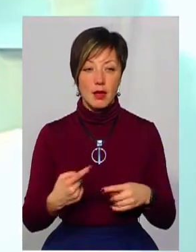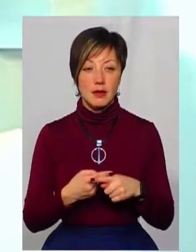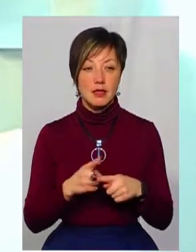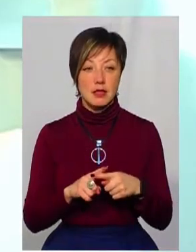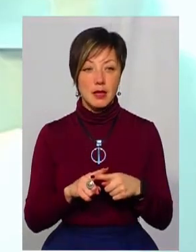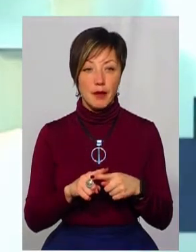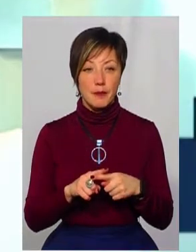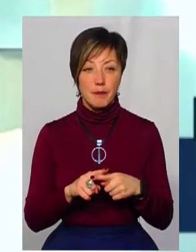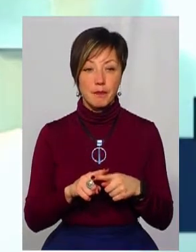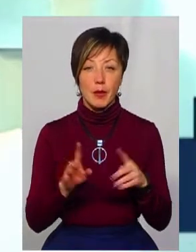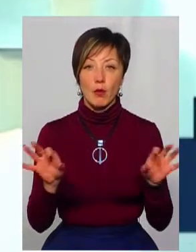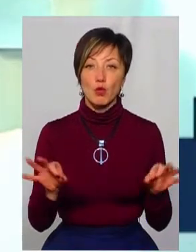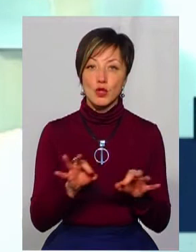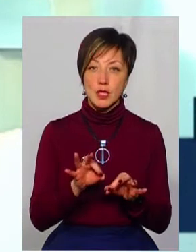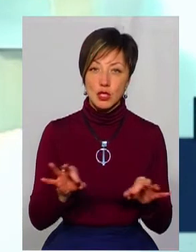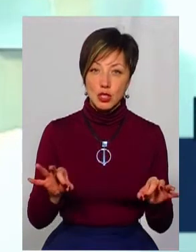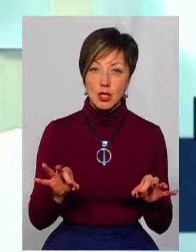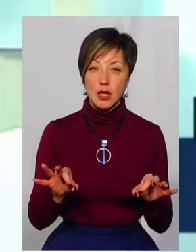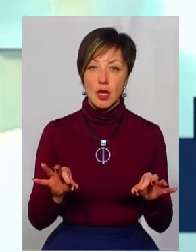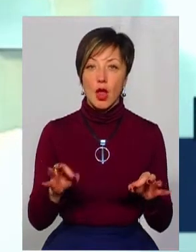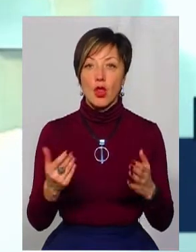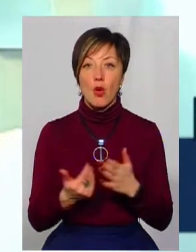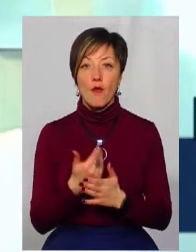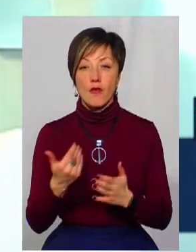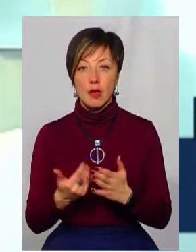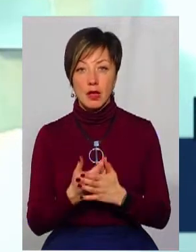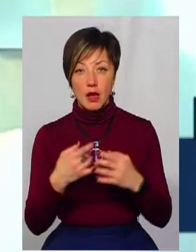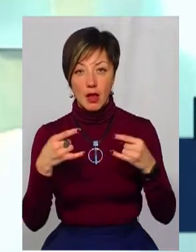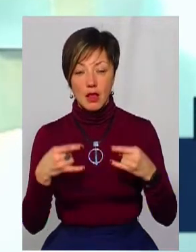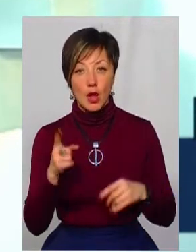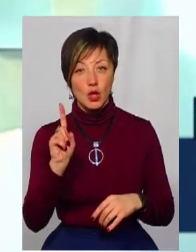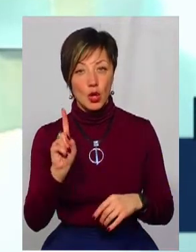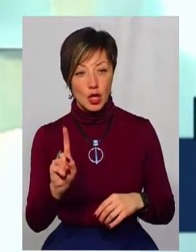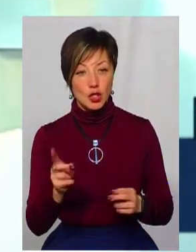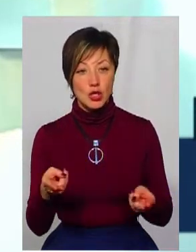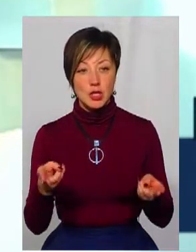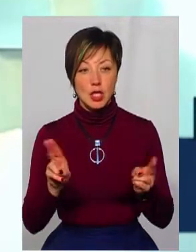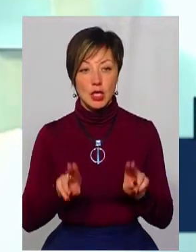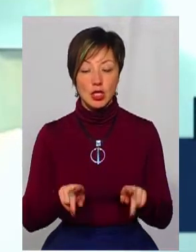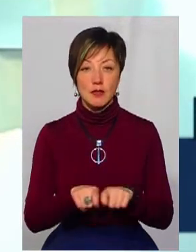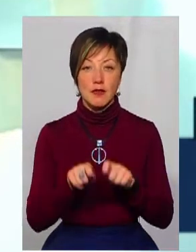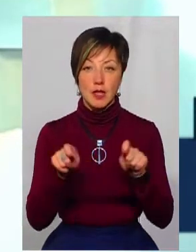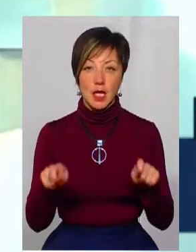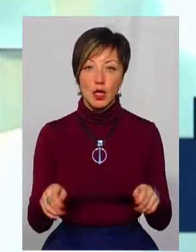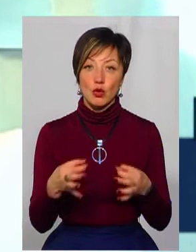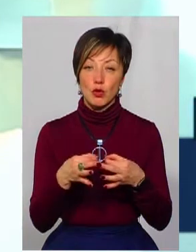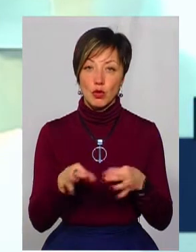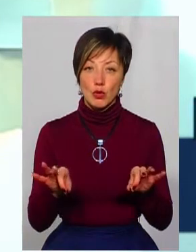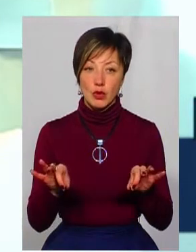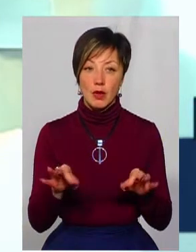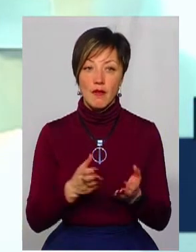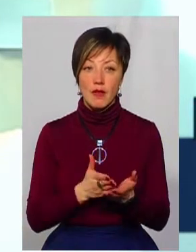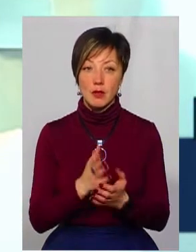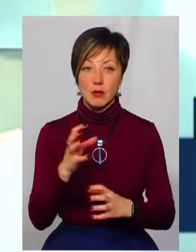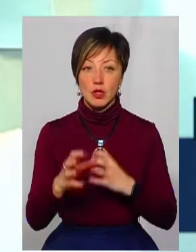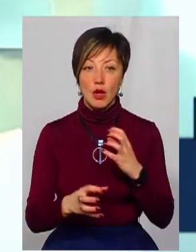це музикальні канали, це новостні канали. До речі, залишився в відкритому доступі версія,